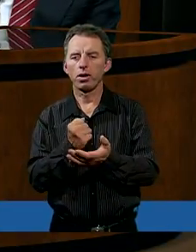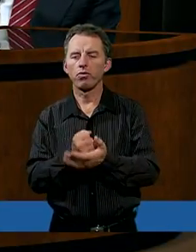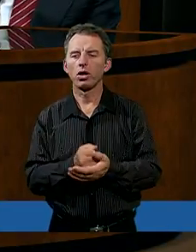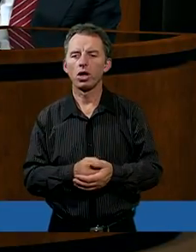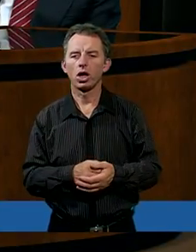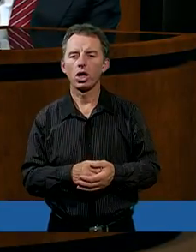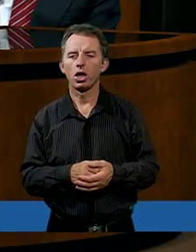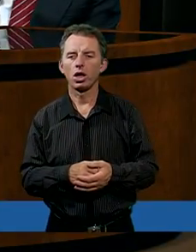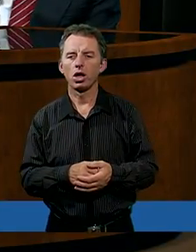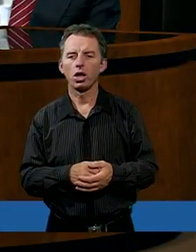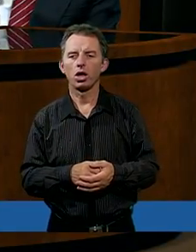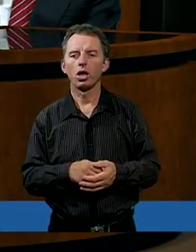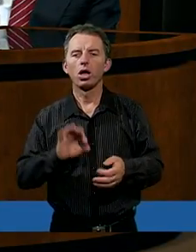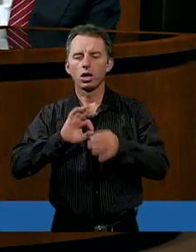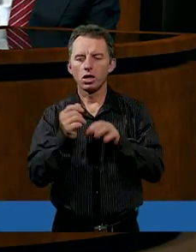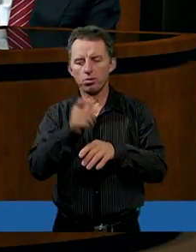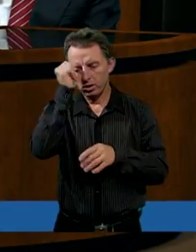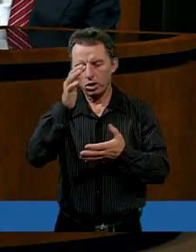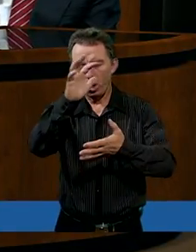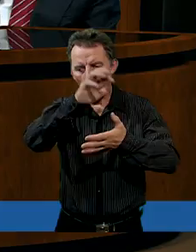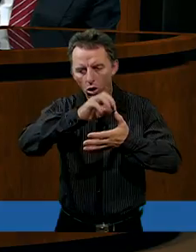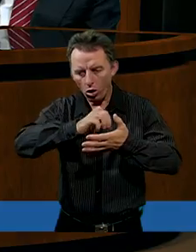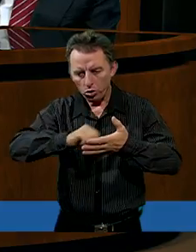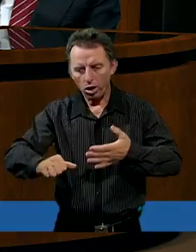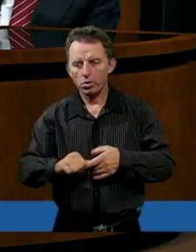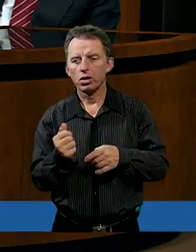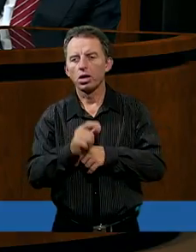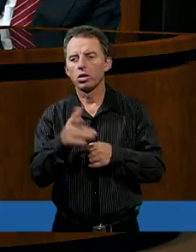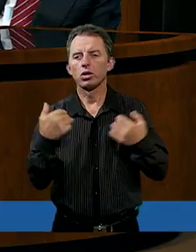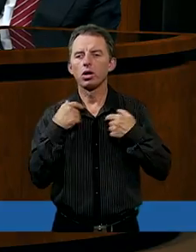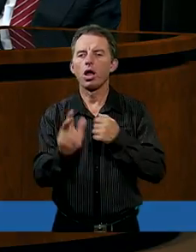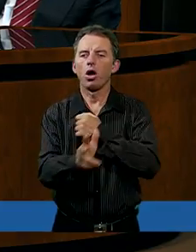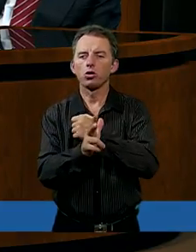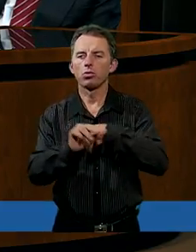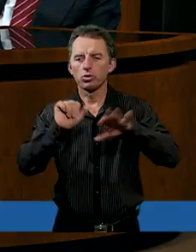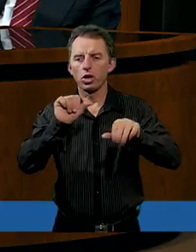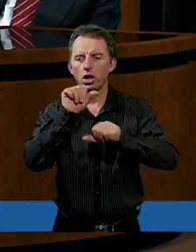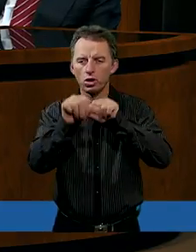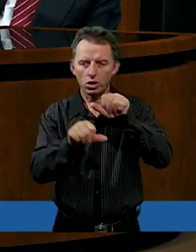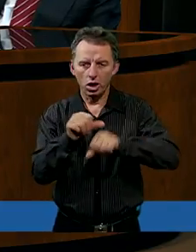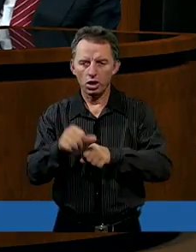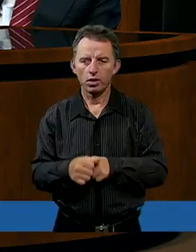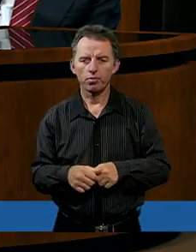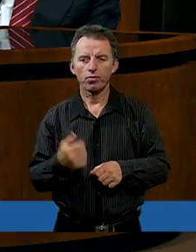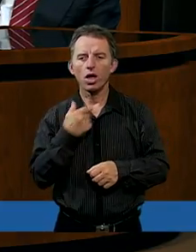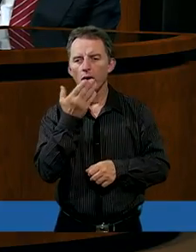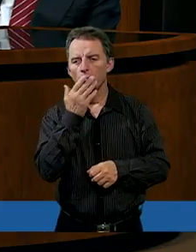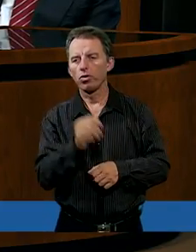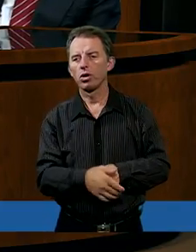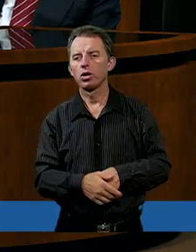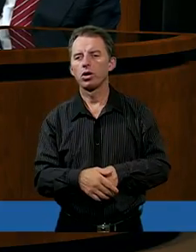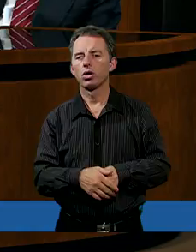że gdyby nam szatan odebrał życie, tak Polikarpowi odbierał życie, miał 86 lat. Polikarp mówi, że